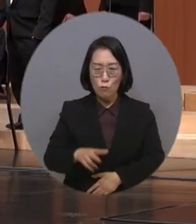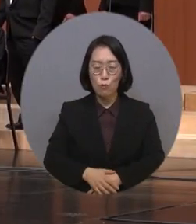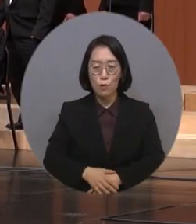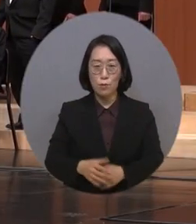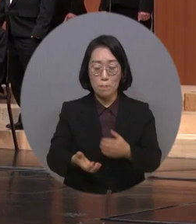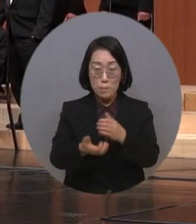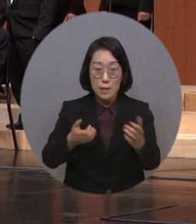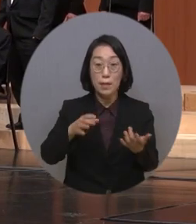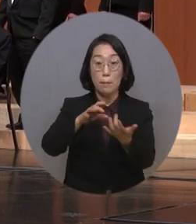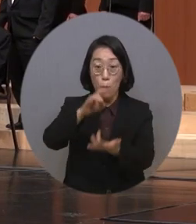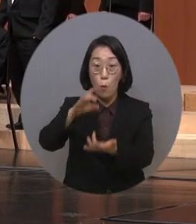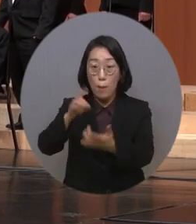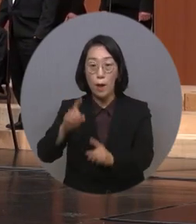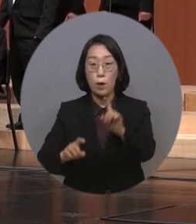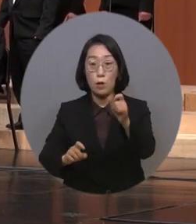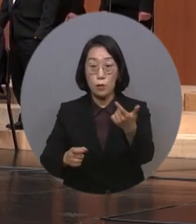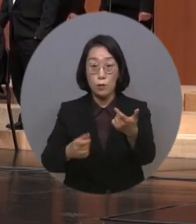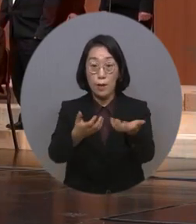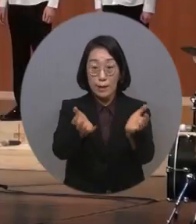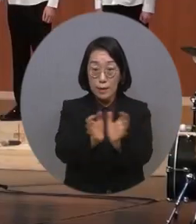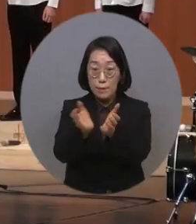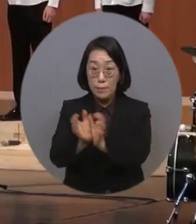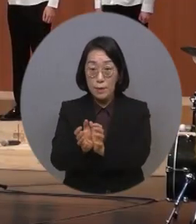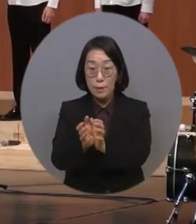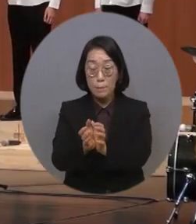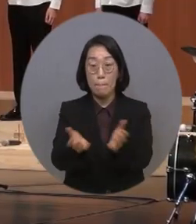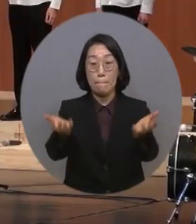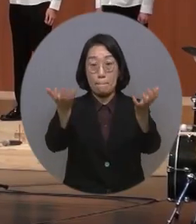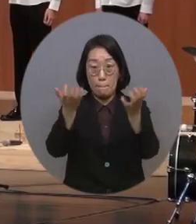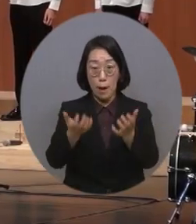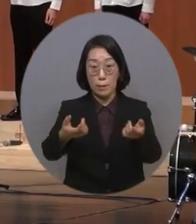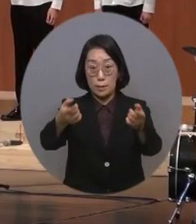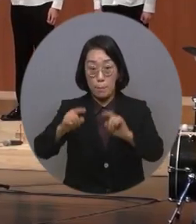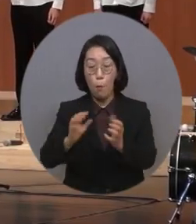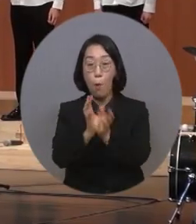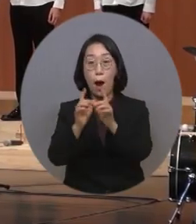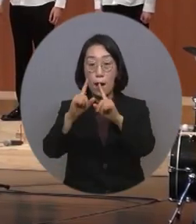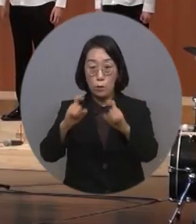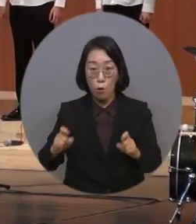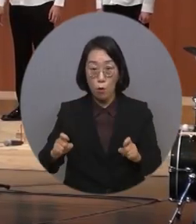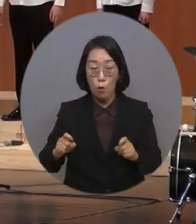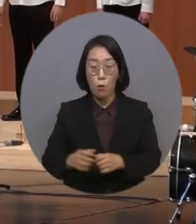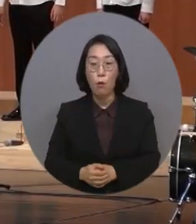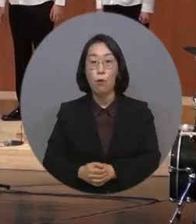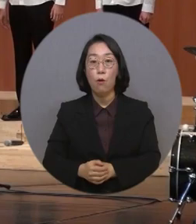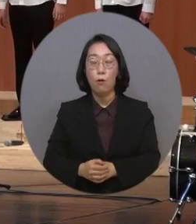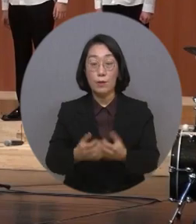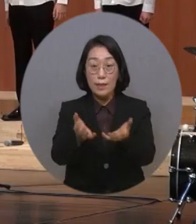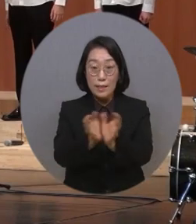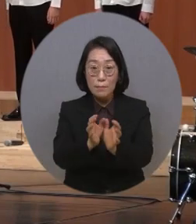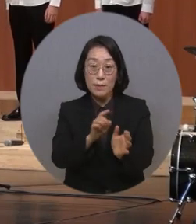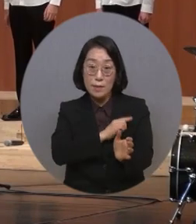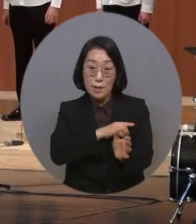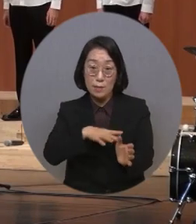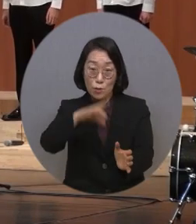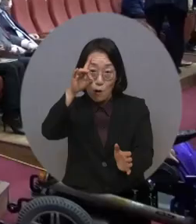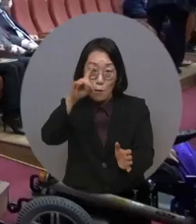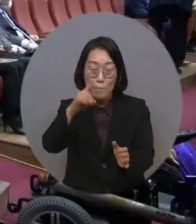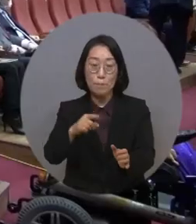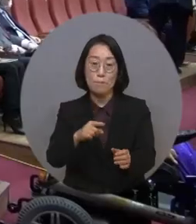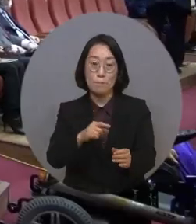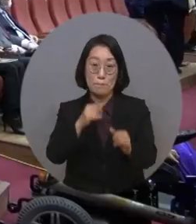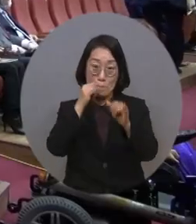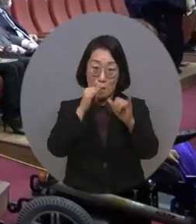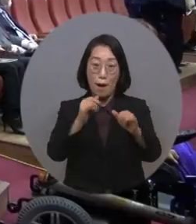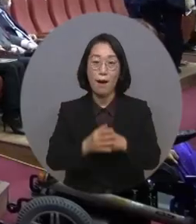지역 예선을 거쳐 16개의 팀이 참석해 경기 화성시 장애인 합창단 꼭 구름 속에라는 곡을 불러 대상을